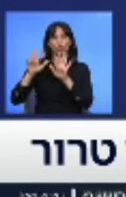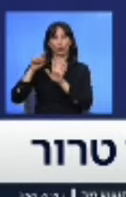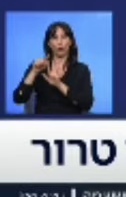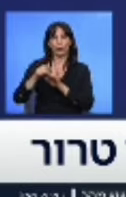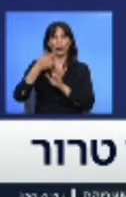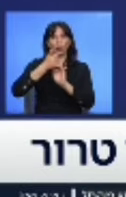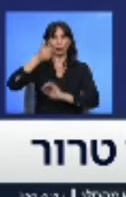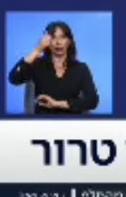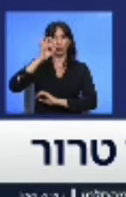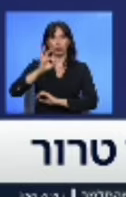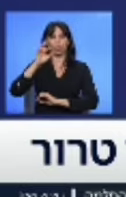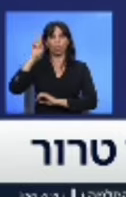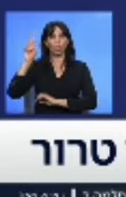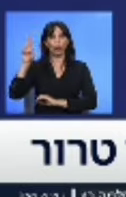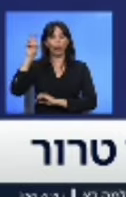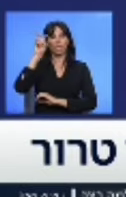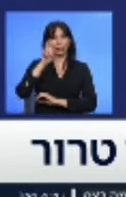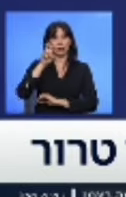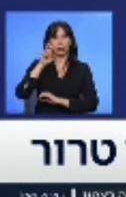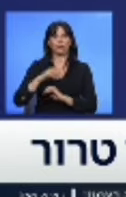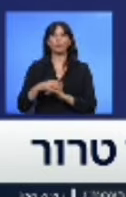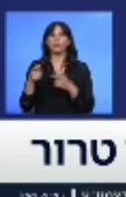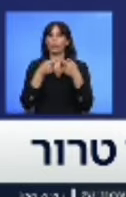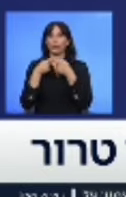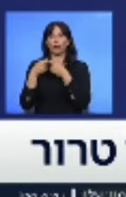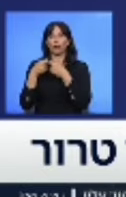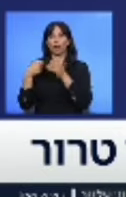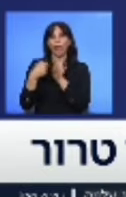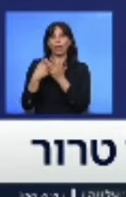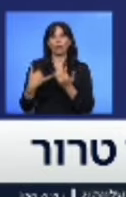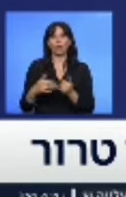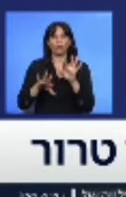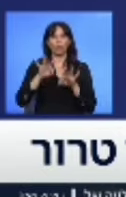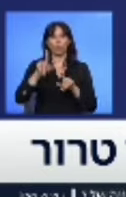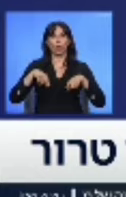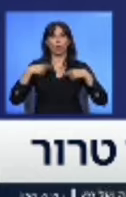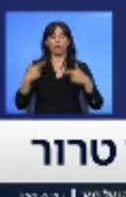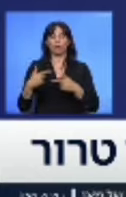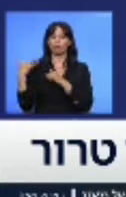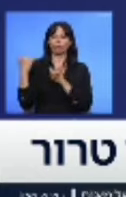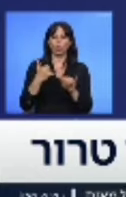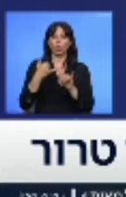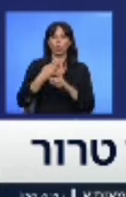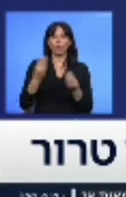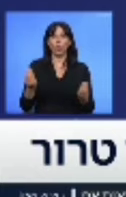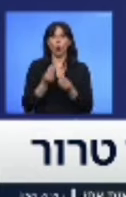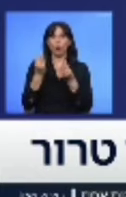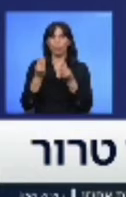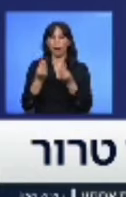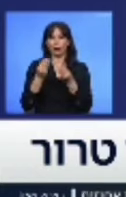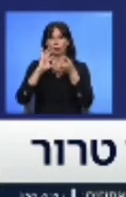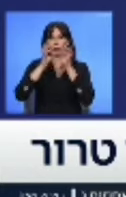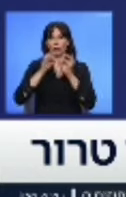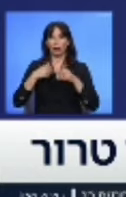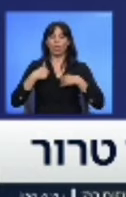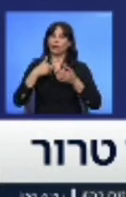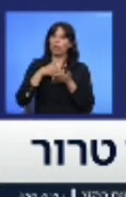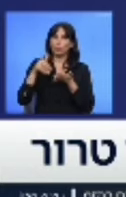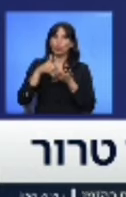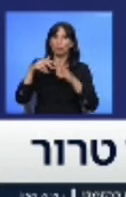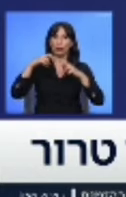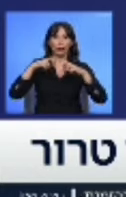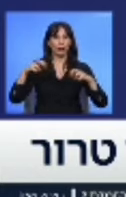אז רזי איסה. הארגונים עד כאן ובוחרים בחיים סייעו באהבת חומרים גלויים מהרשת. אני המשכתי את התחקיר